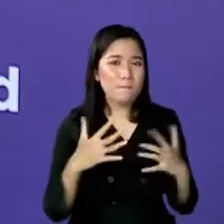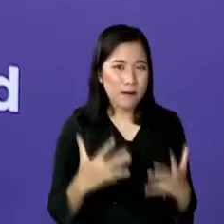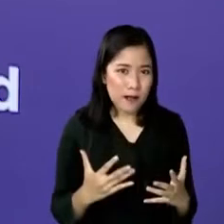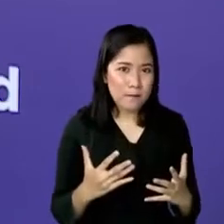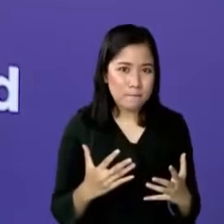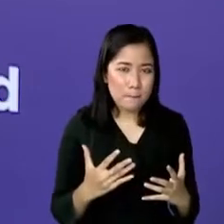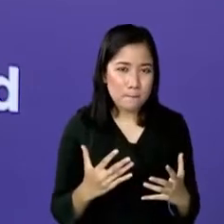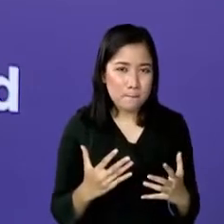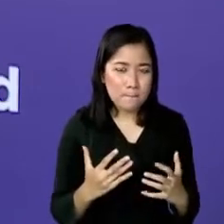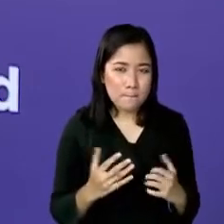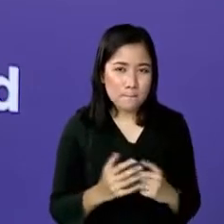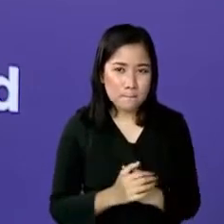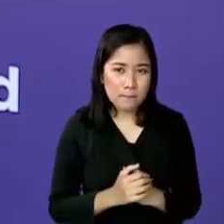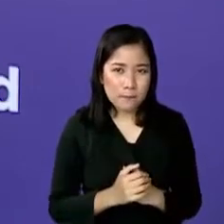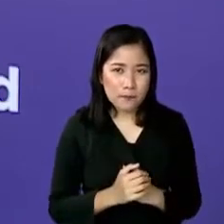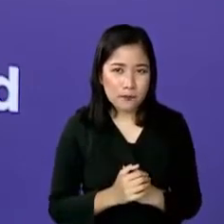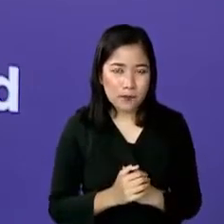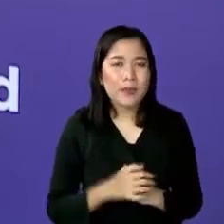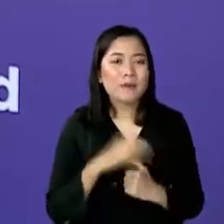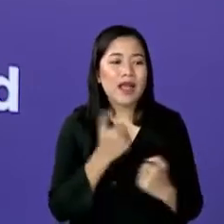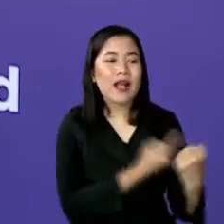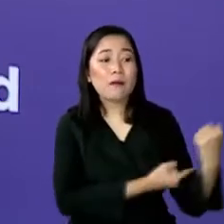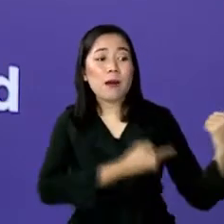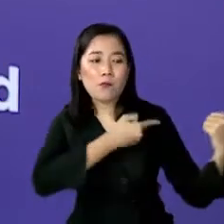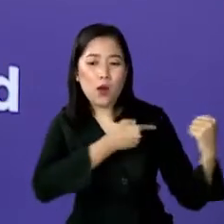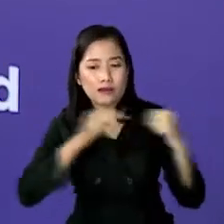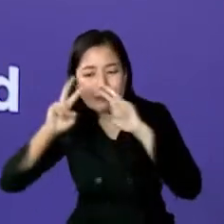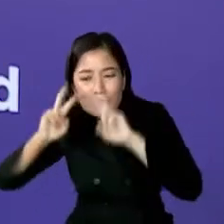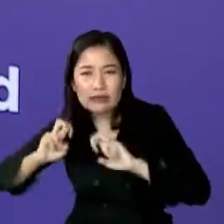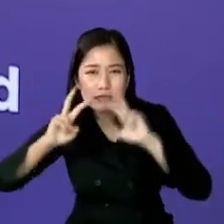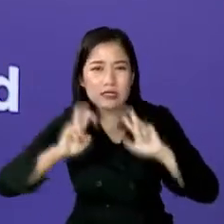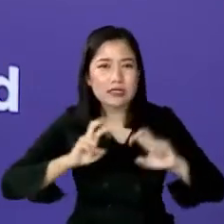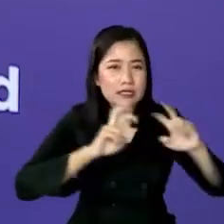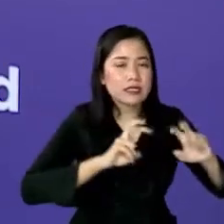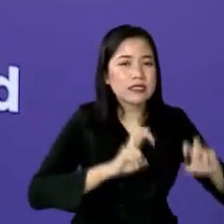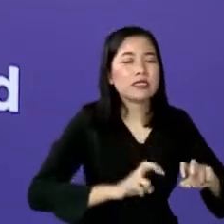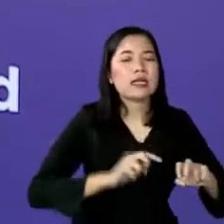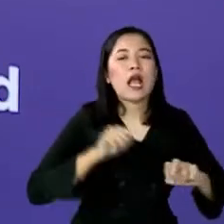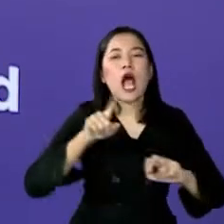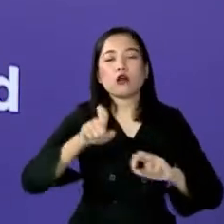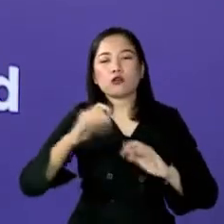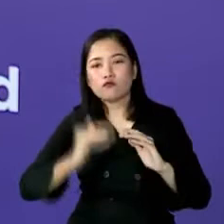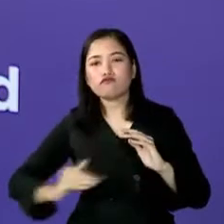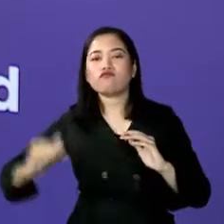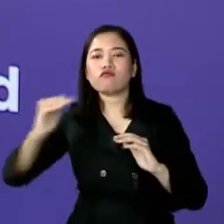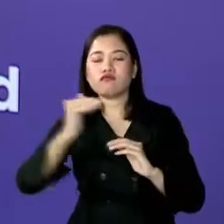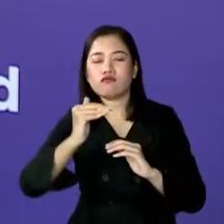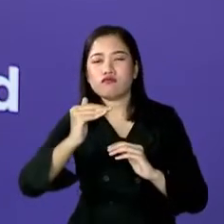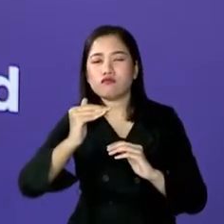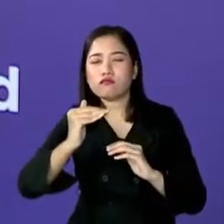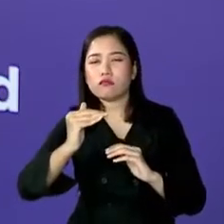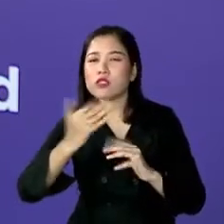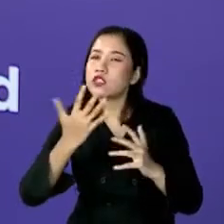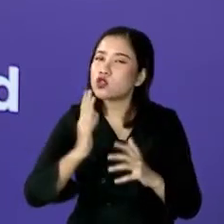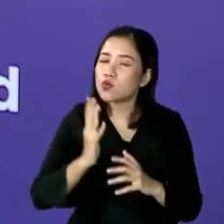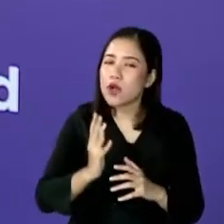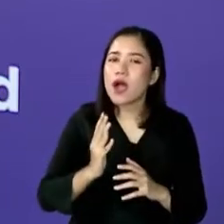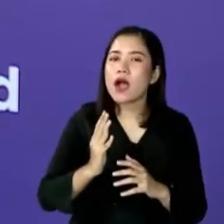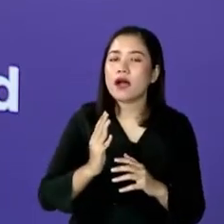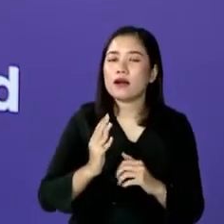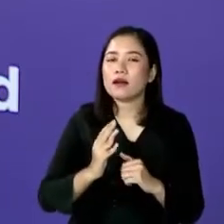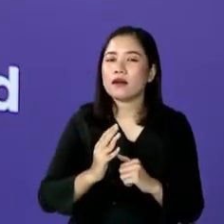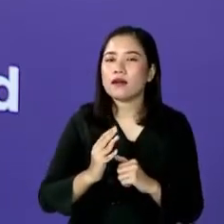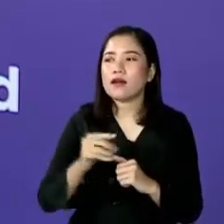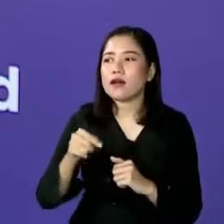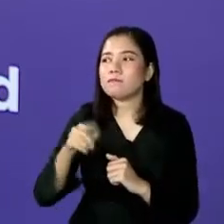menyebabkan peningkatan kasus kita kemampuan kita melakukan testing juga makin meningkat saat ini jadi sudah hampir memenuhi